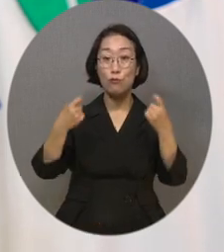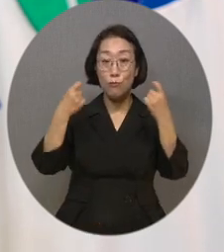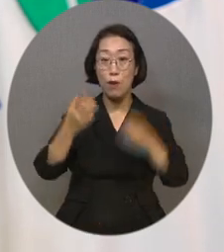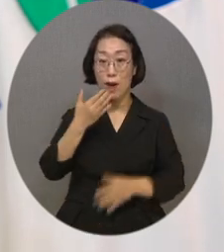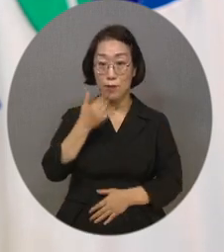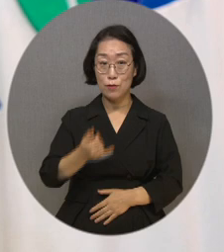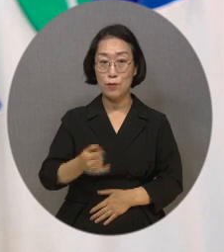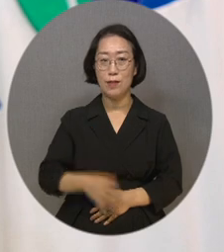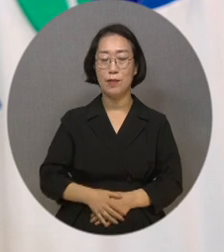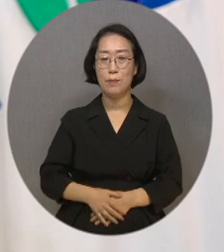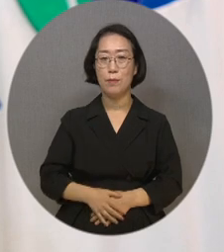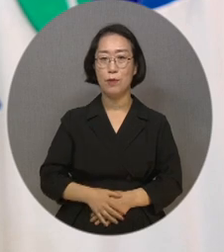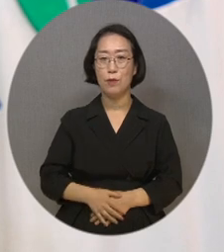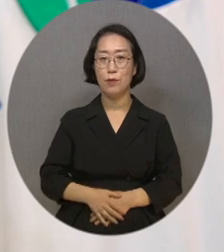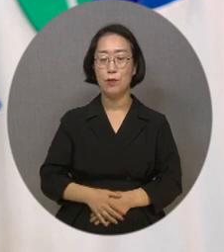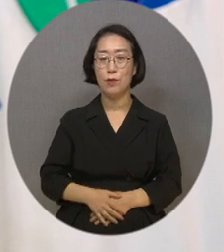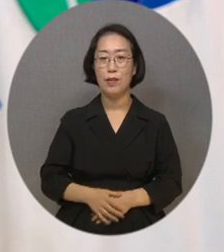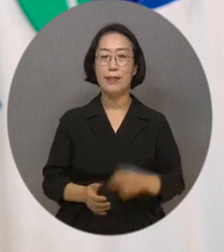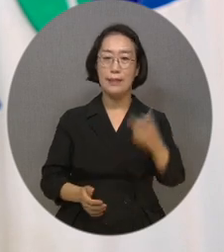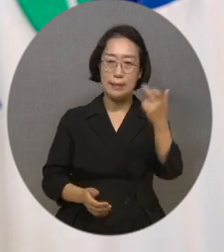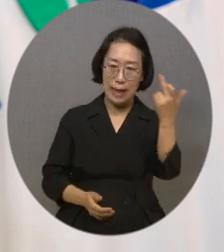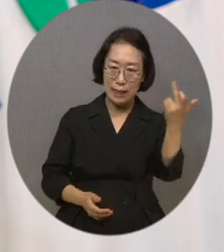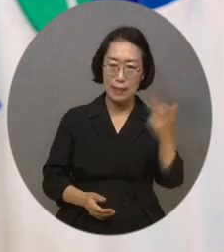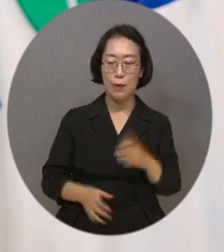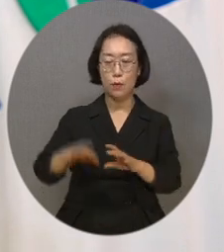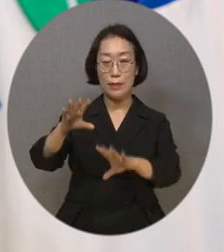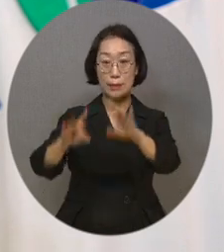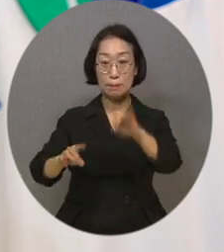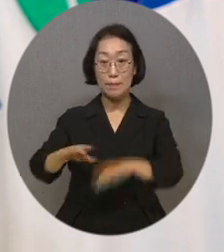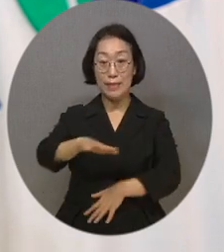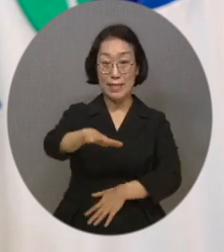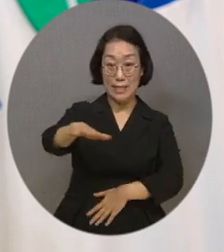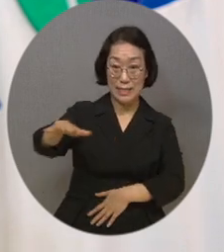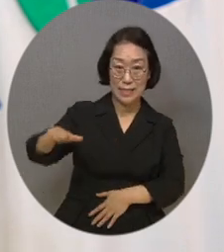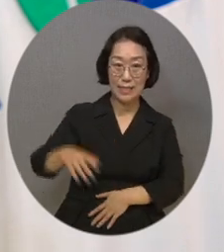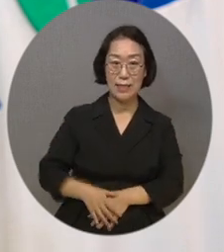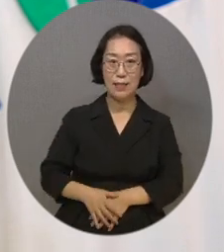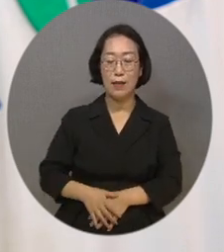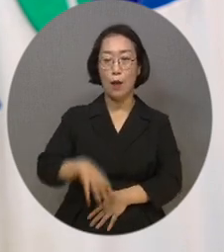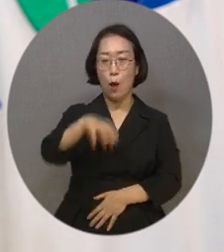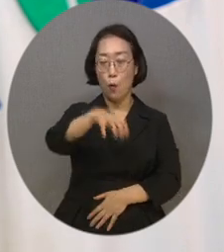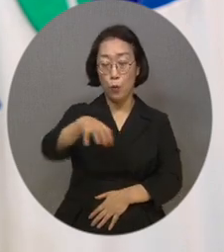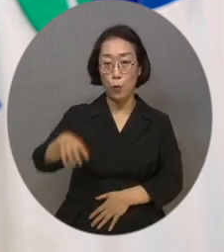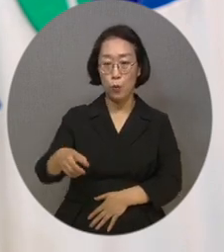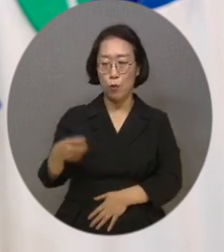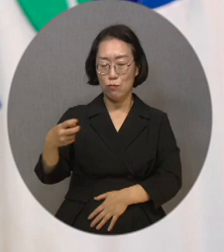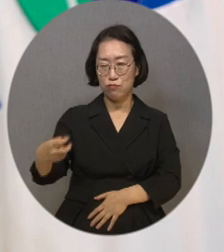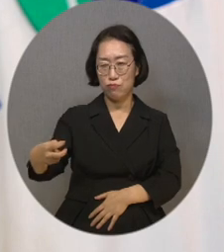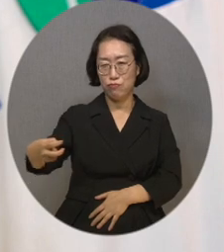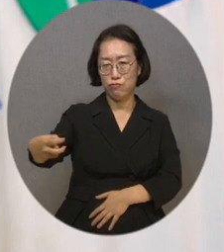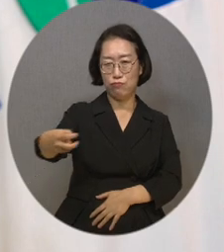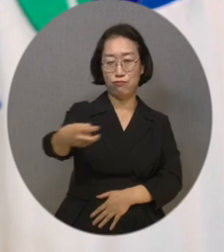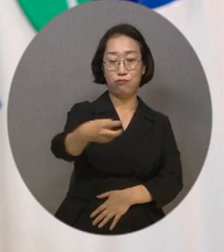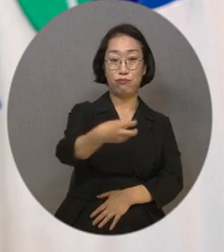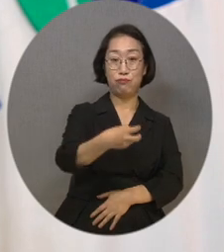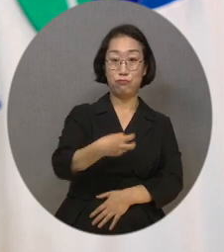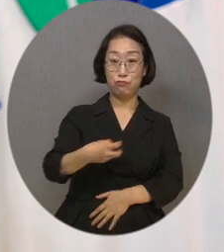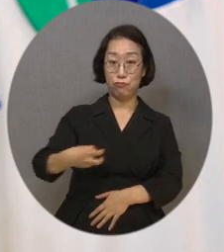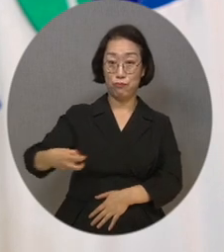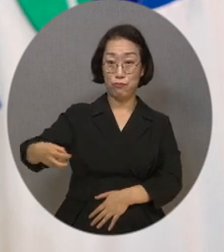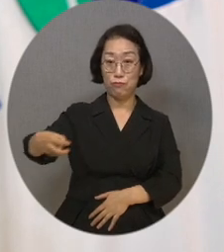들면 선운사, 읍성, 운곡습지 등등 곧창 지역의 관광지를 쭉 돌아드리는 그런 시티